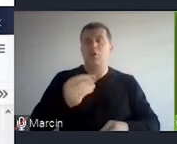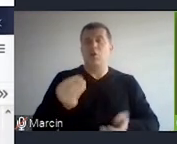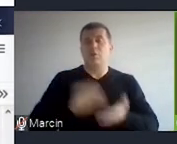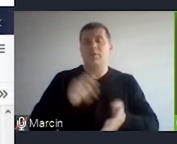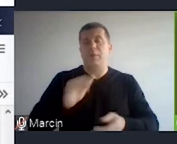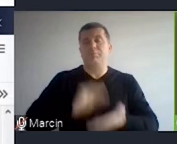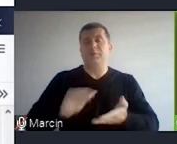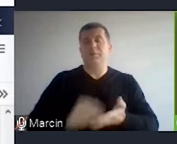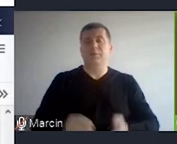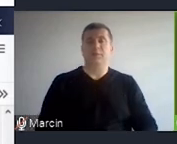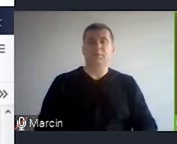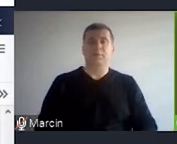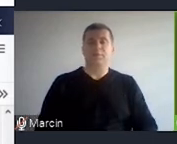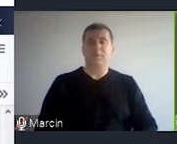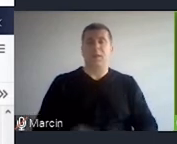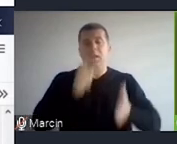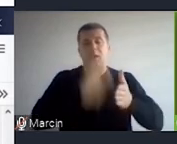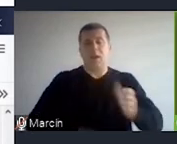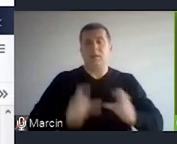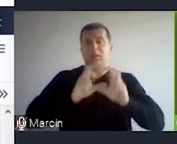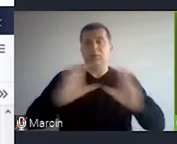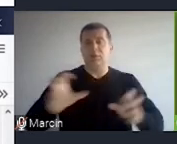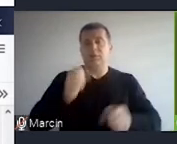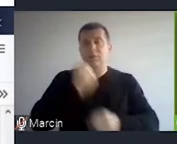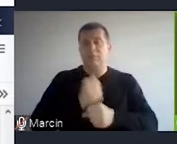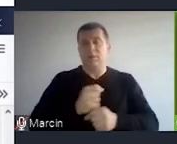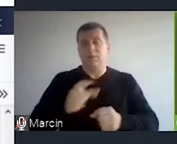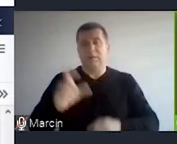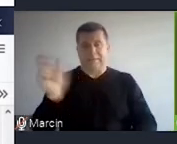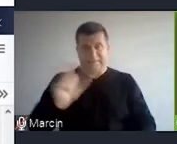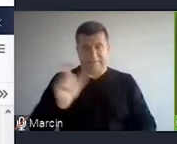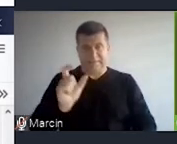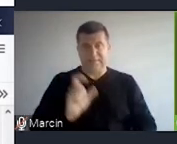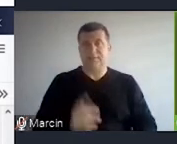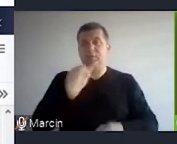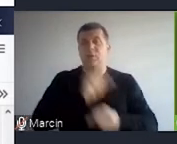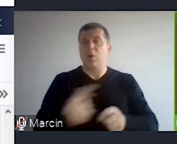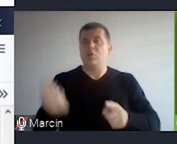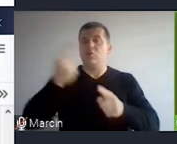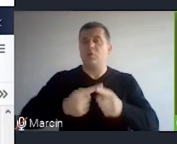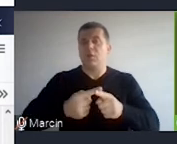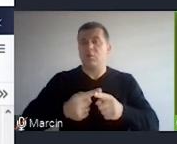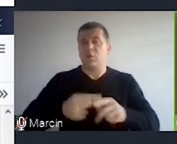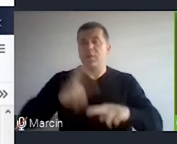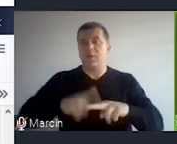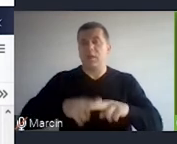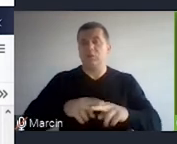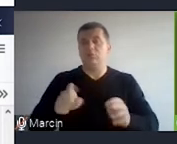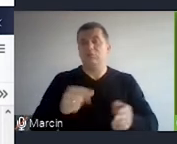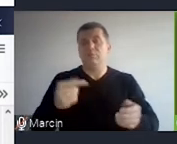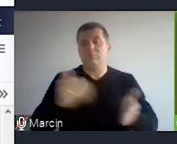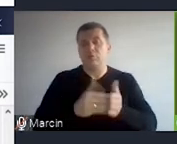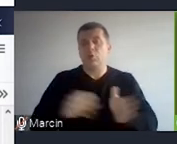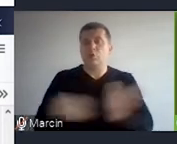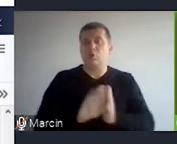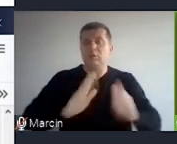dofinansowaniu. Karta czasu pracy, która znajduje się tu pod literą C, jest dodatkowym narzędziem dotyczącym sprawozdawczości